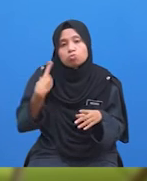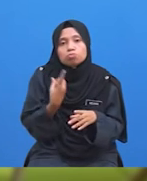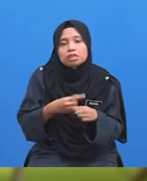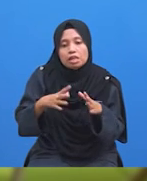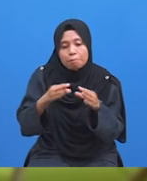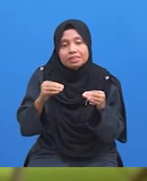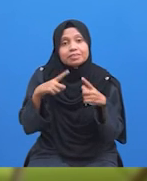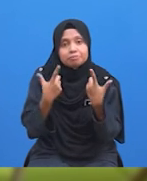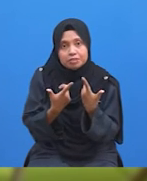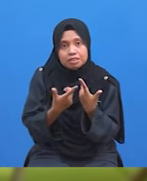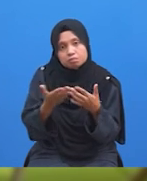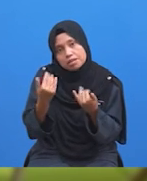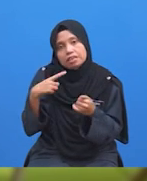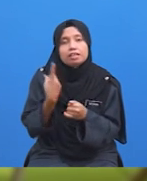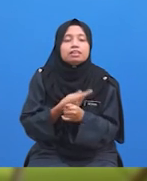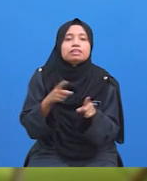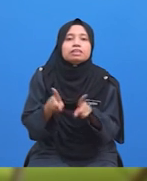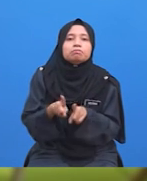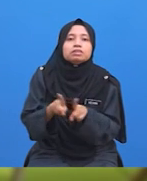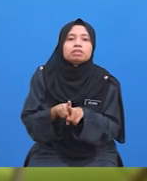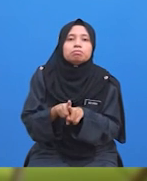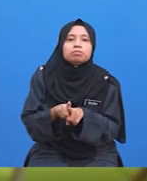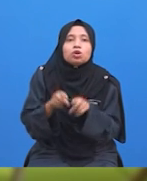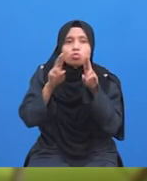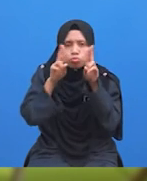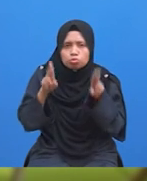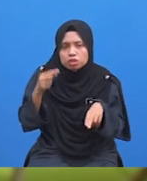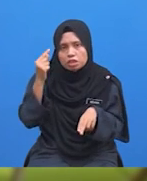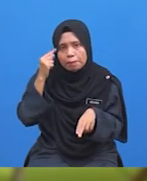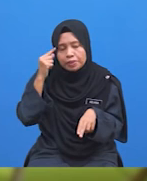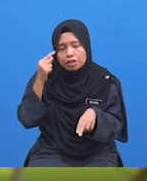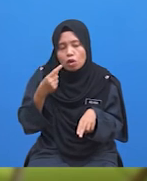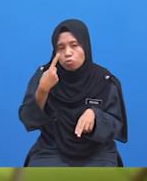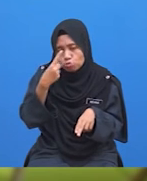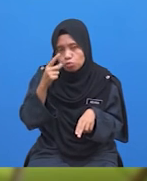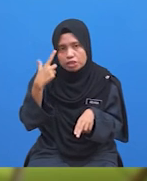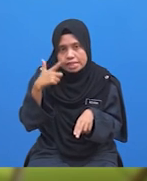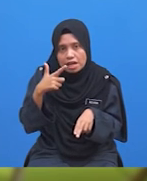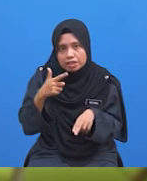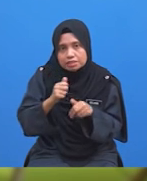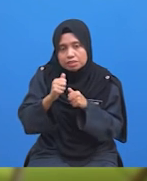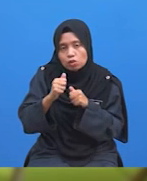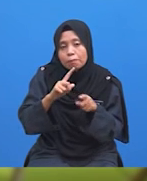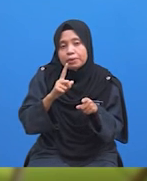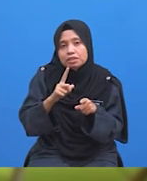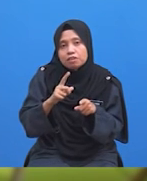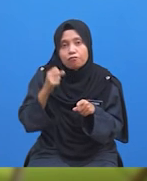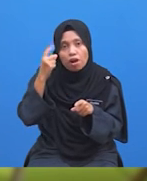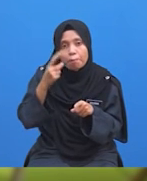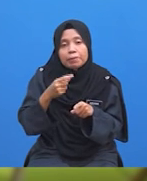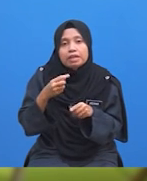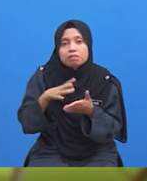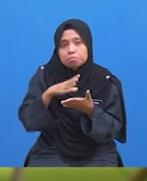pada hari ini marilah kita bersama-sama menguji mindah bagi melihat Sejauh manakah pemahaman Plaza